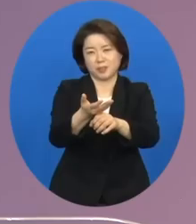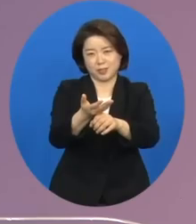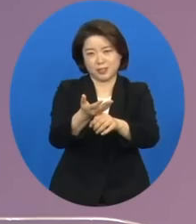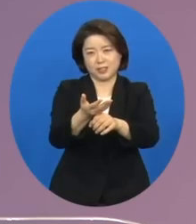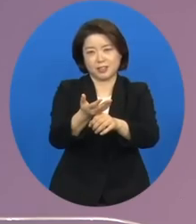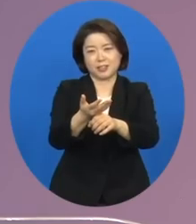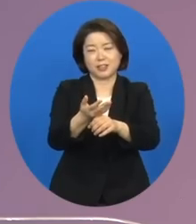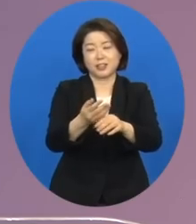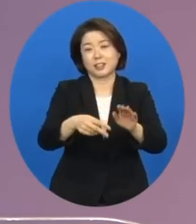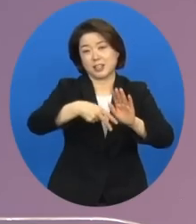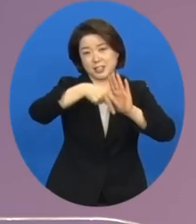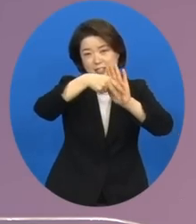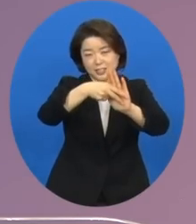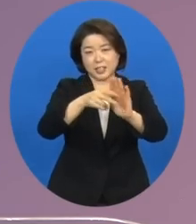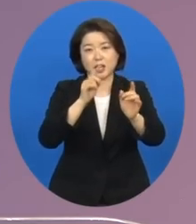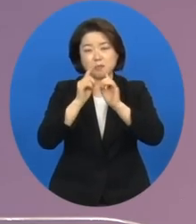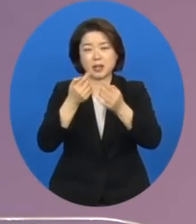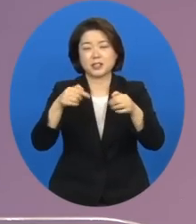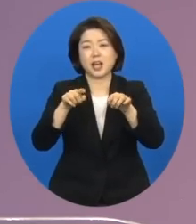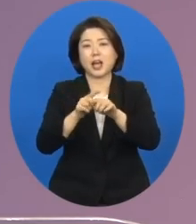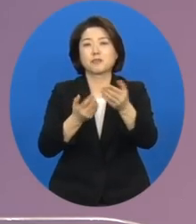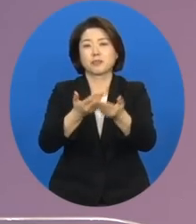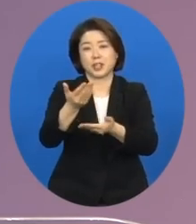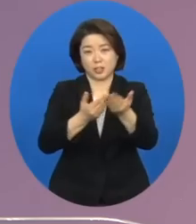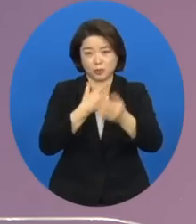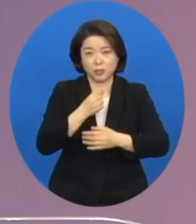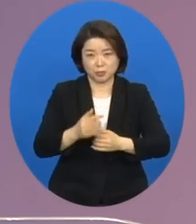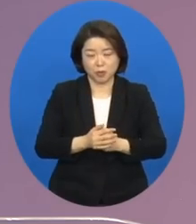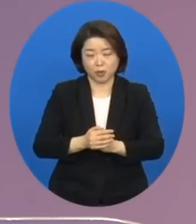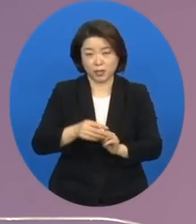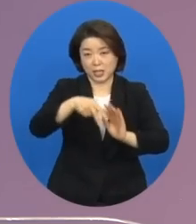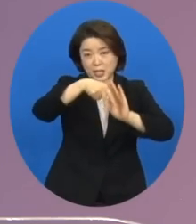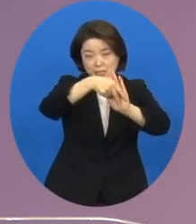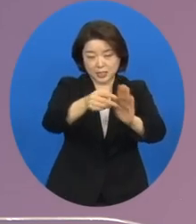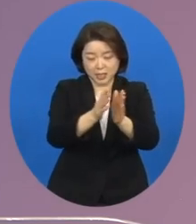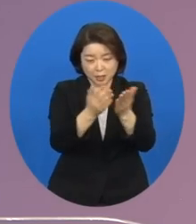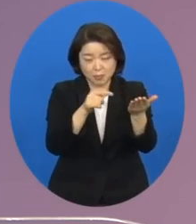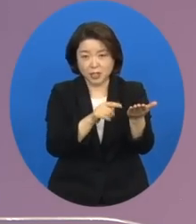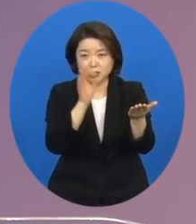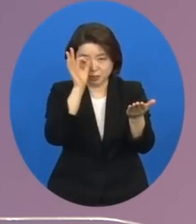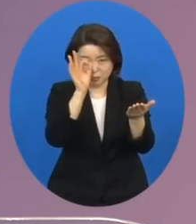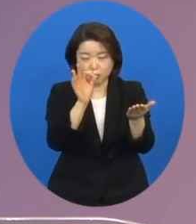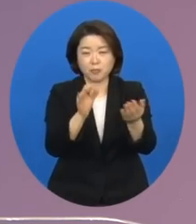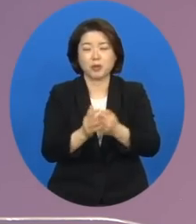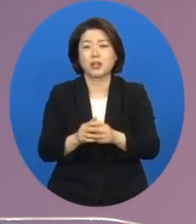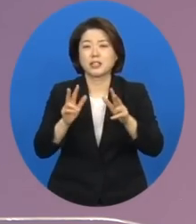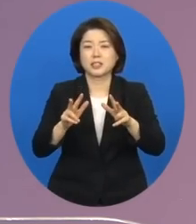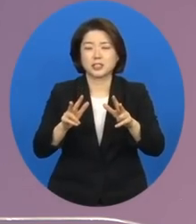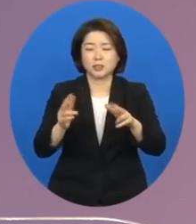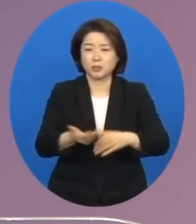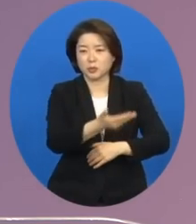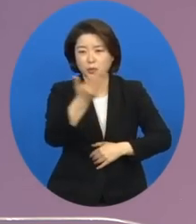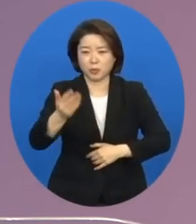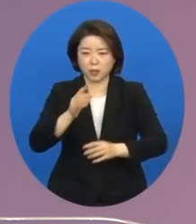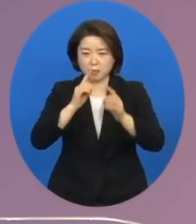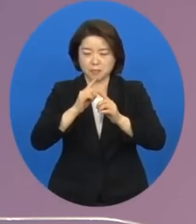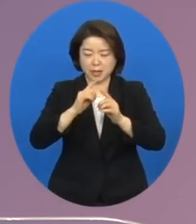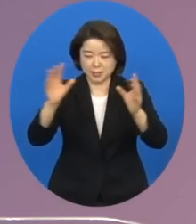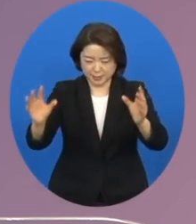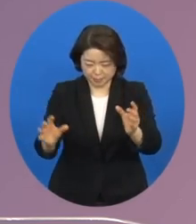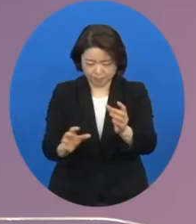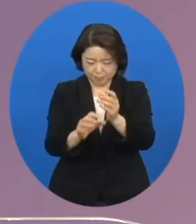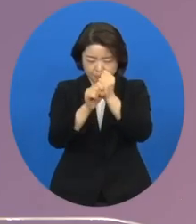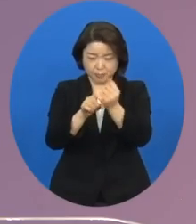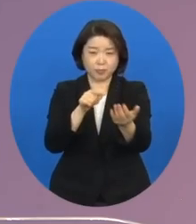이사야 말씀도 함께 나누려고 해요 왜냐하면 이사야 말씀을 보니까 지금 여러분과 나눔 말씀을 그대로